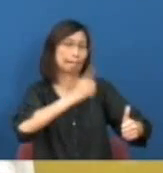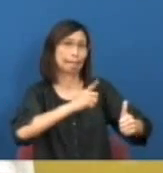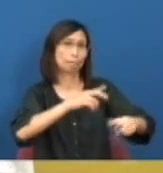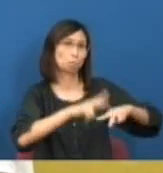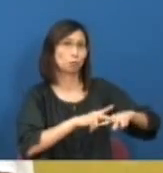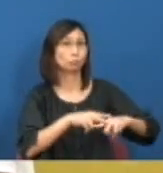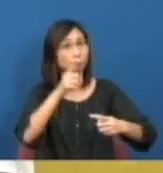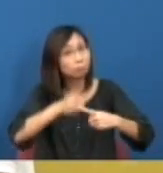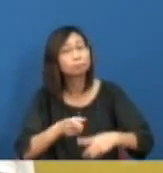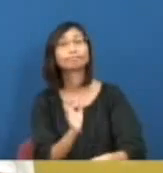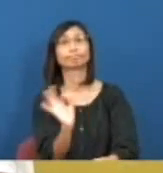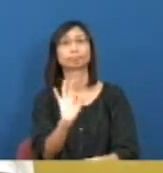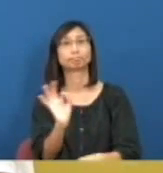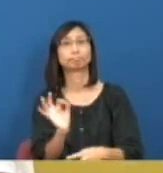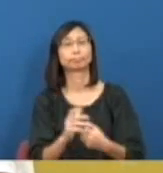由